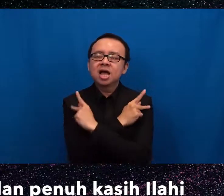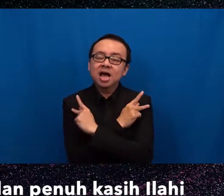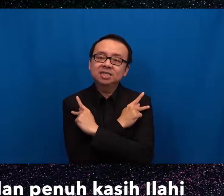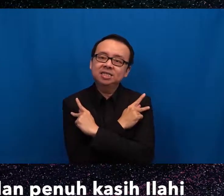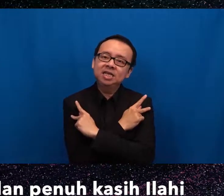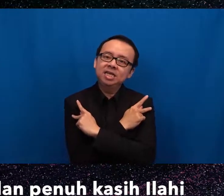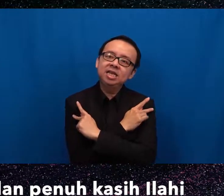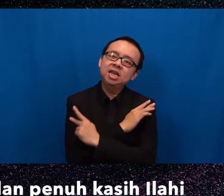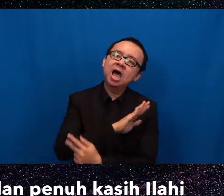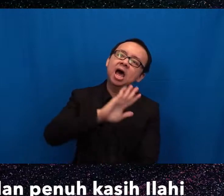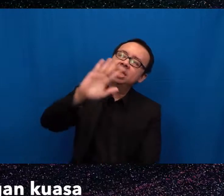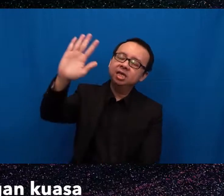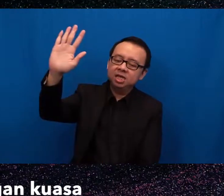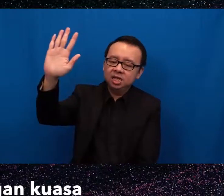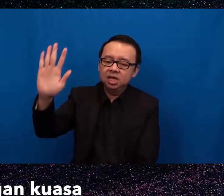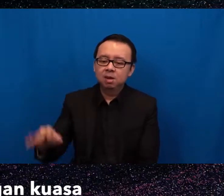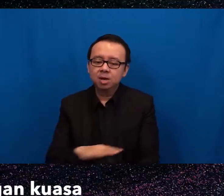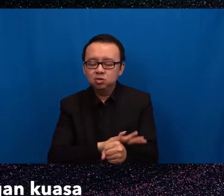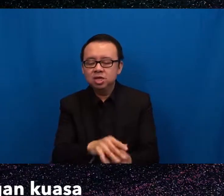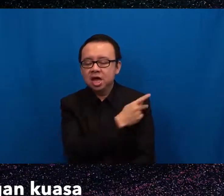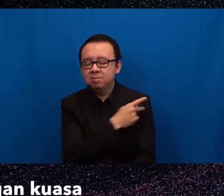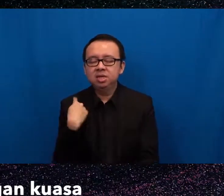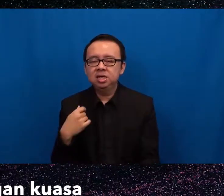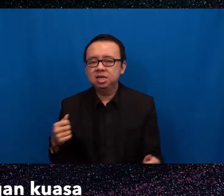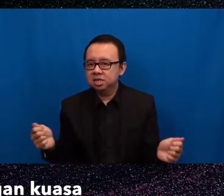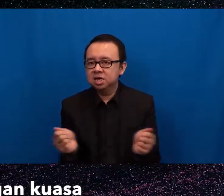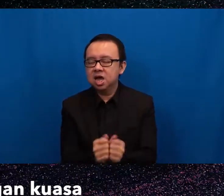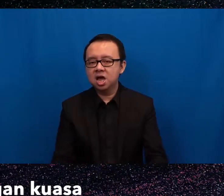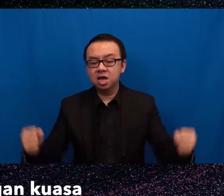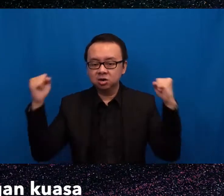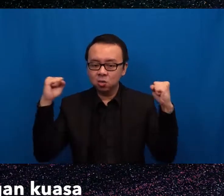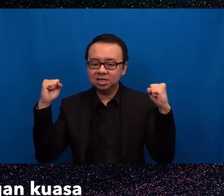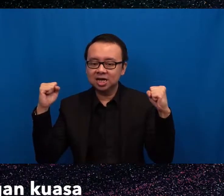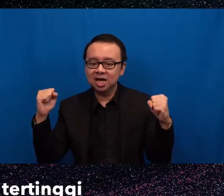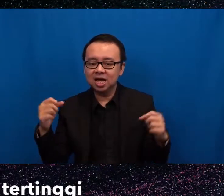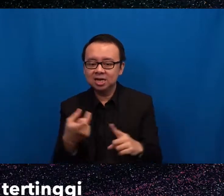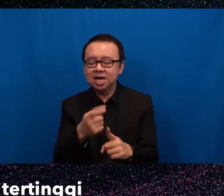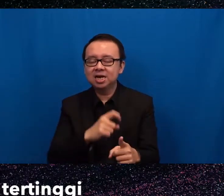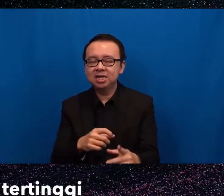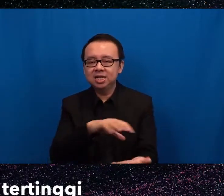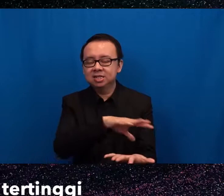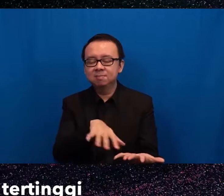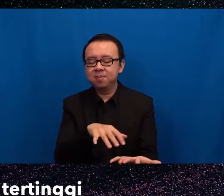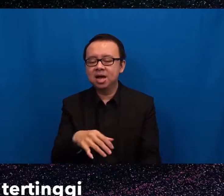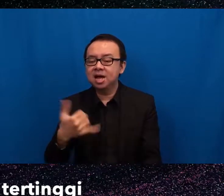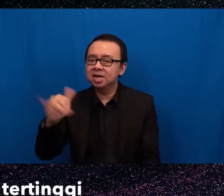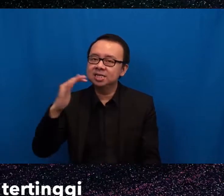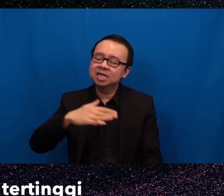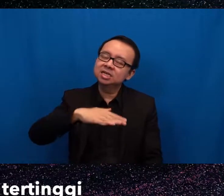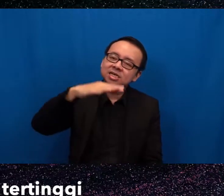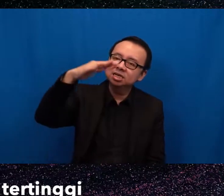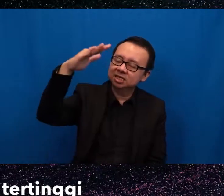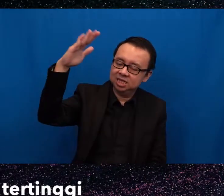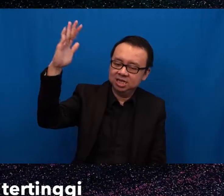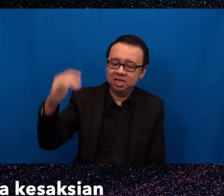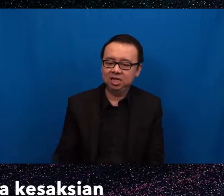penuh kasih ilahi. Penuhi kami dengan kuasa dari tempat